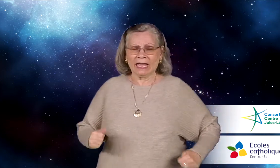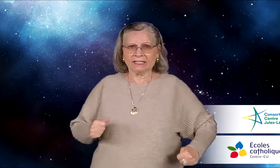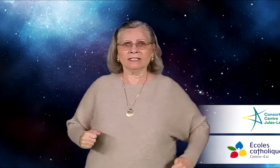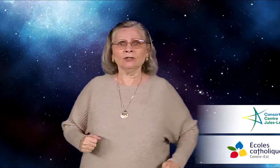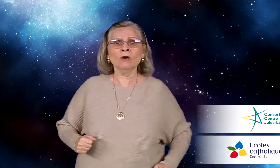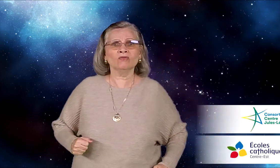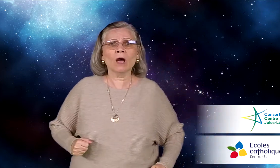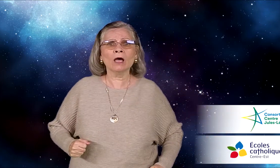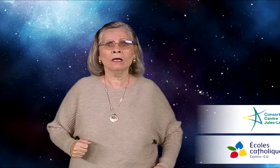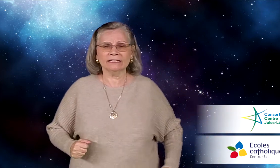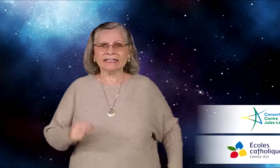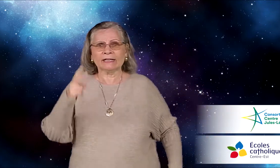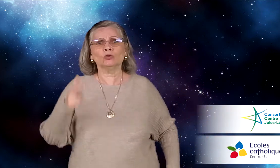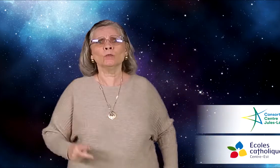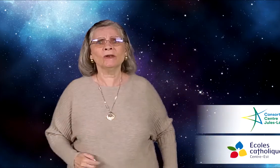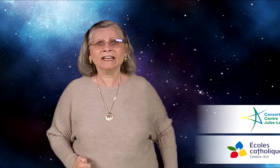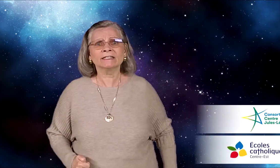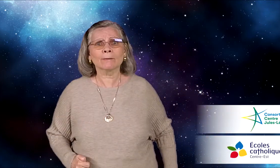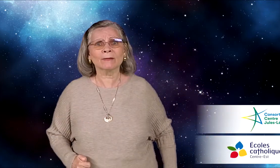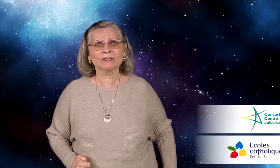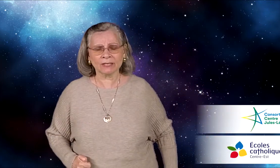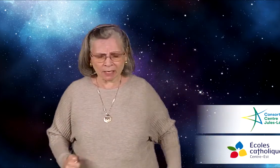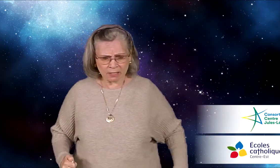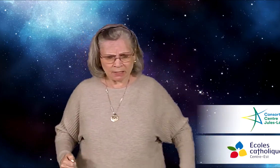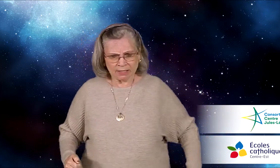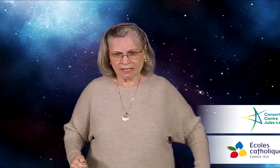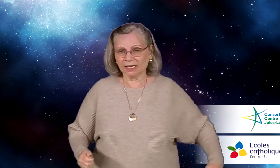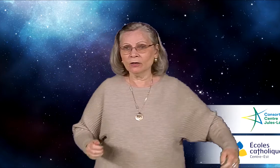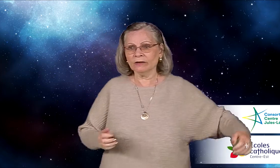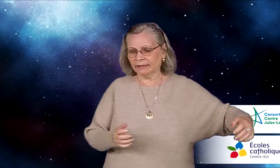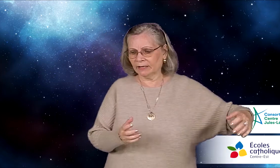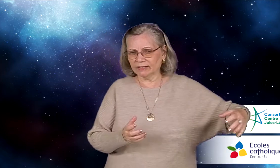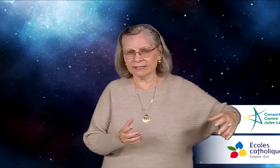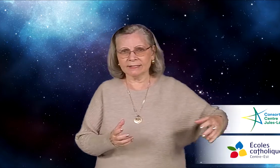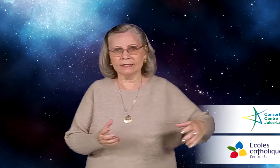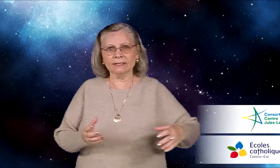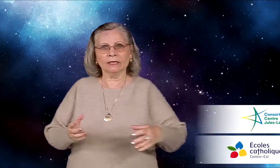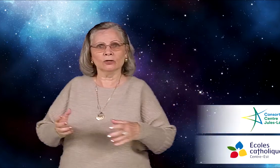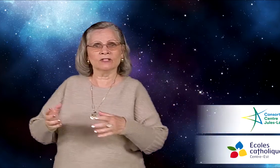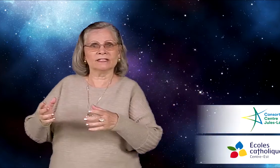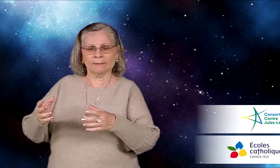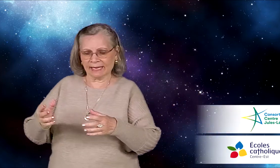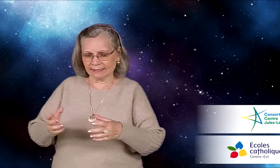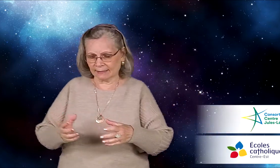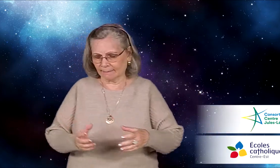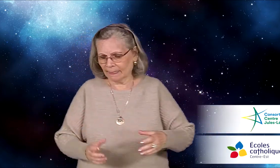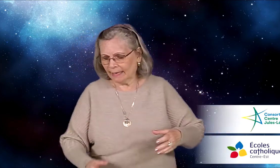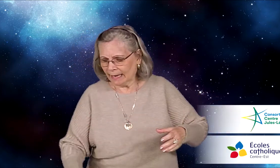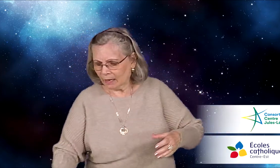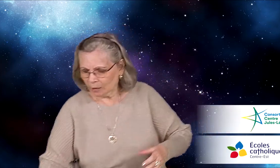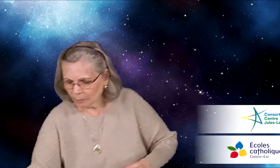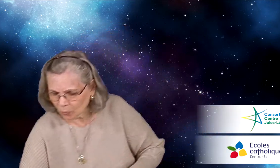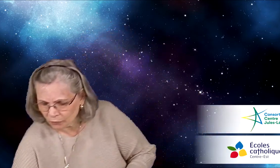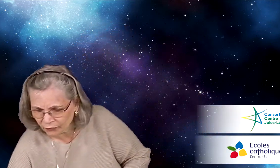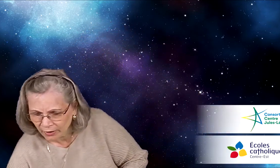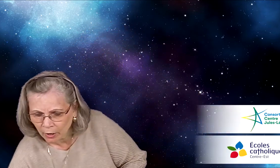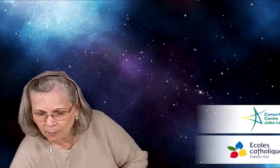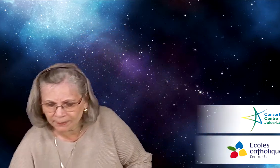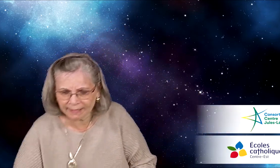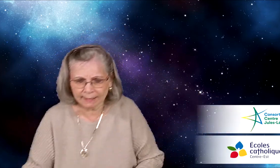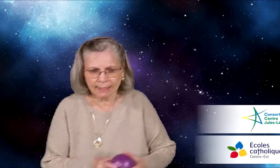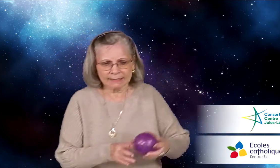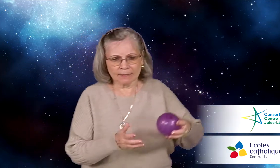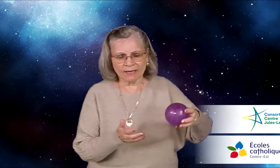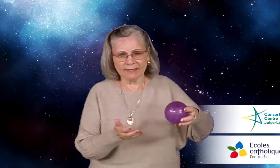voir. Essayez donc, voir, d'être à deux places en même temps. » Et, là, elle a décidé de se déplacer. Alors, Mauve